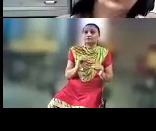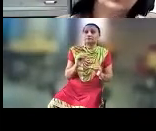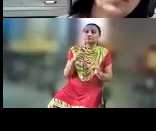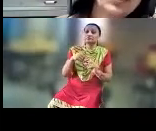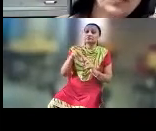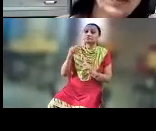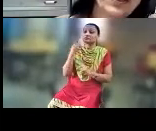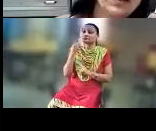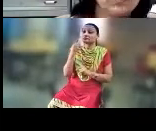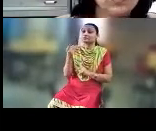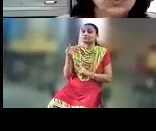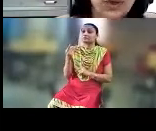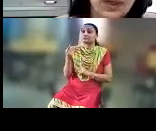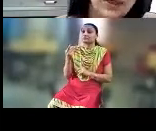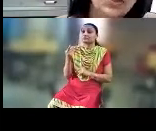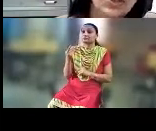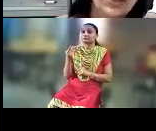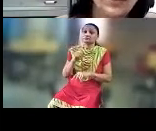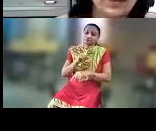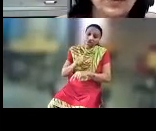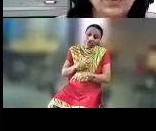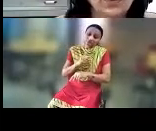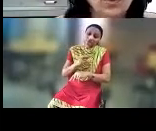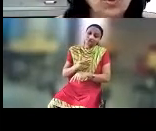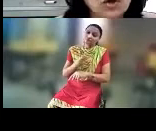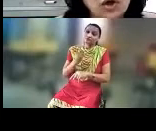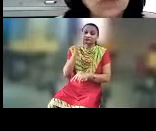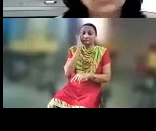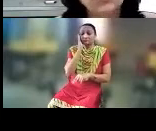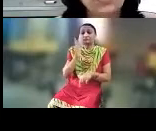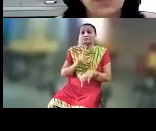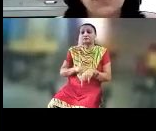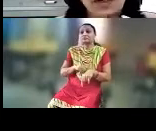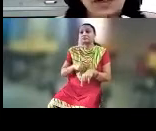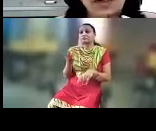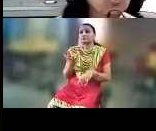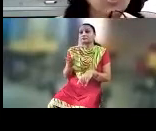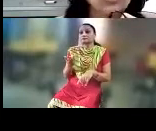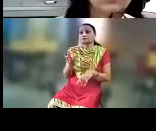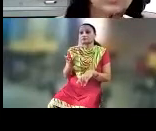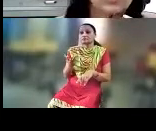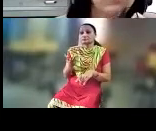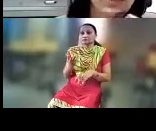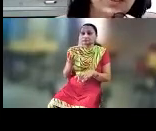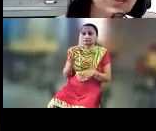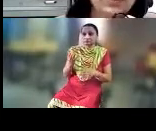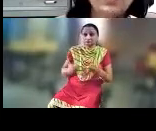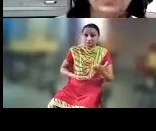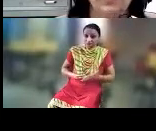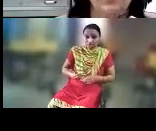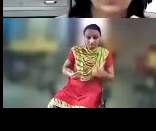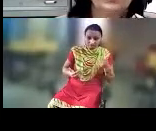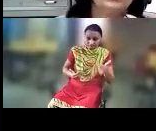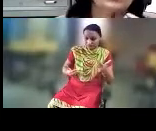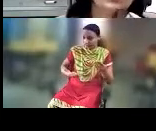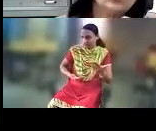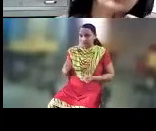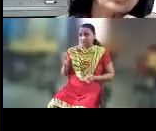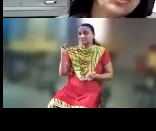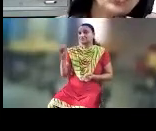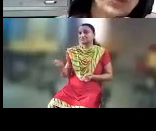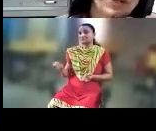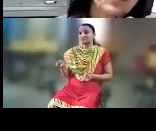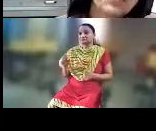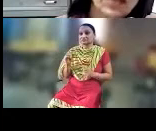और किस वक्त पे सोने के लिए जाना है, और कौन सा बर्ताव ठीक है और कौन सा बर्ताव ठीक नहीं है। और